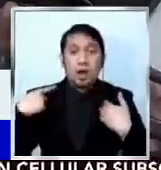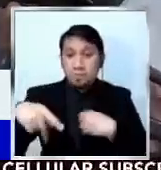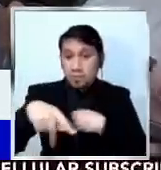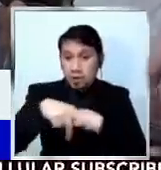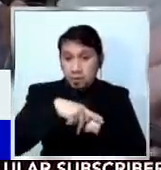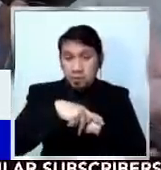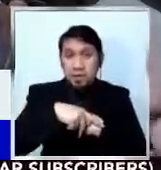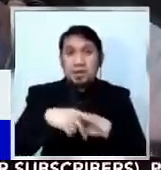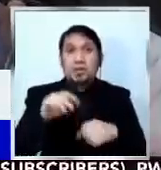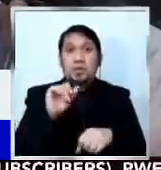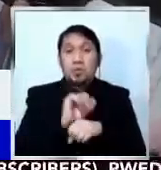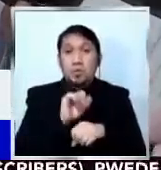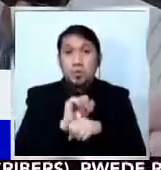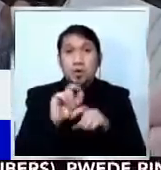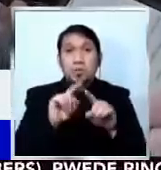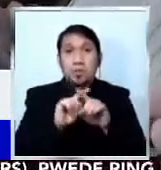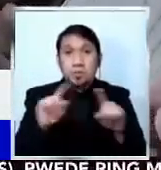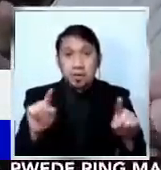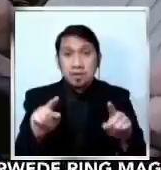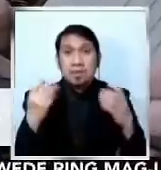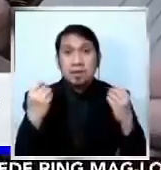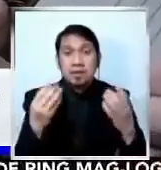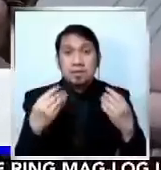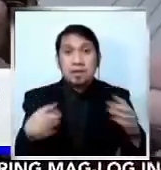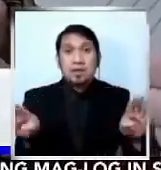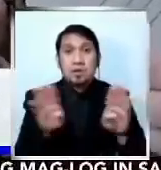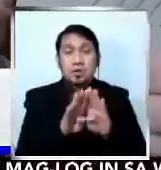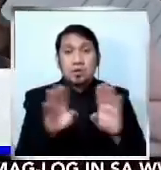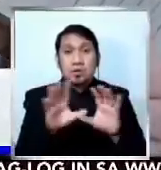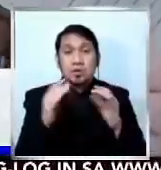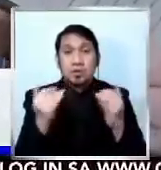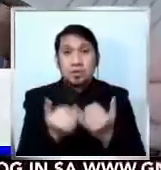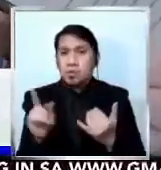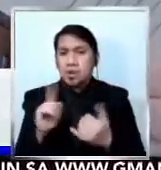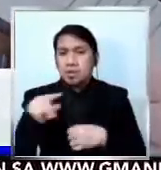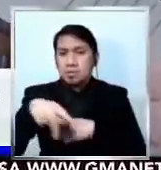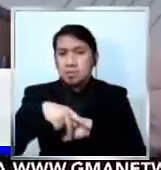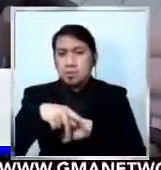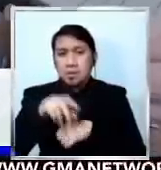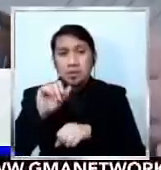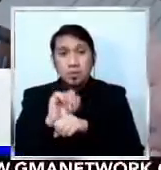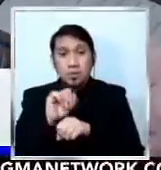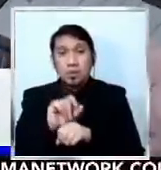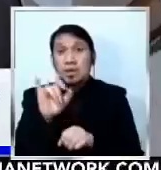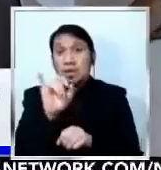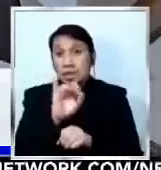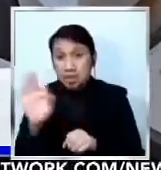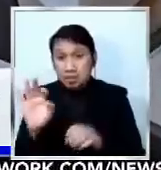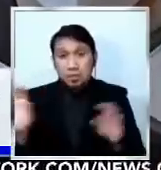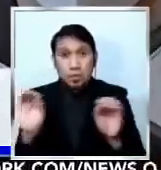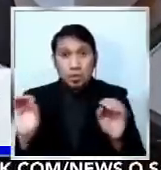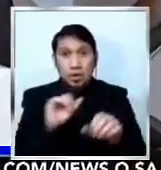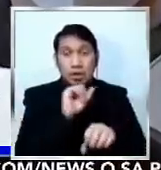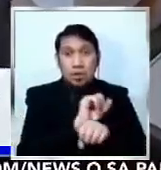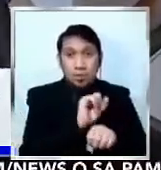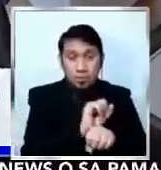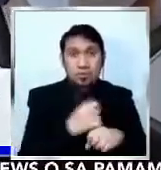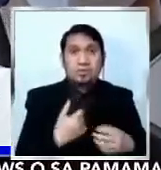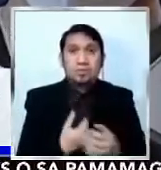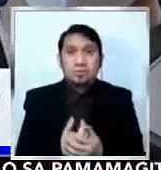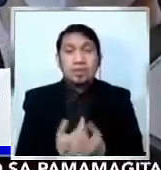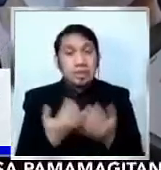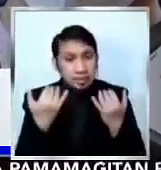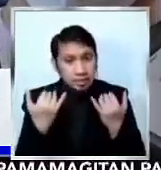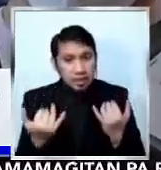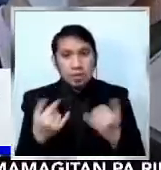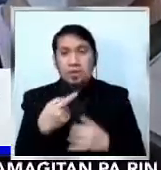Pero marami nagsasarang kumpanya eh. Aanhin mo yung permanenteng trabaho kung wala namang trabaho. Ngayon, sinabi ko